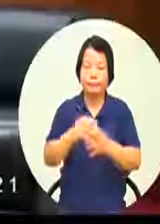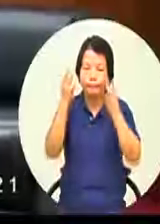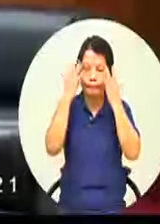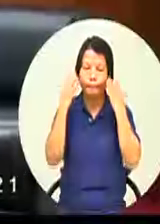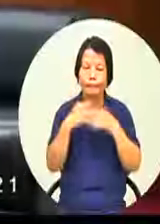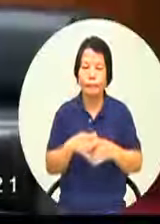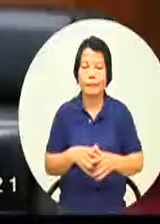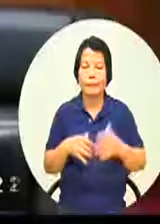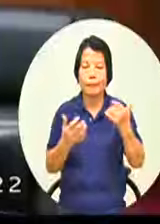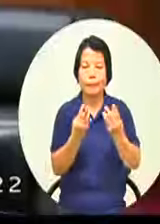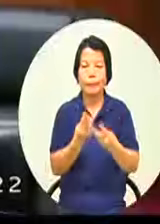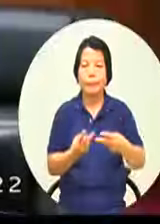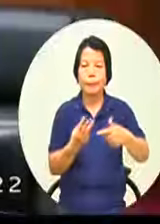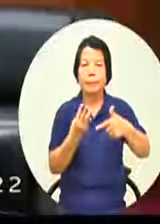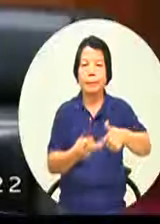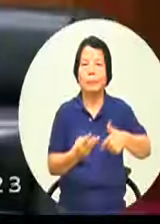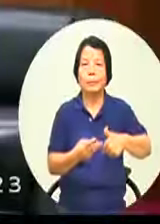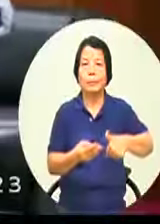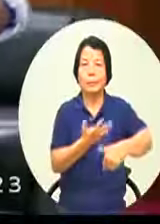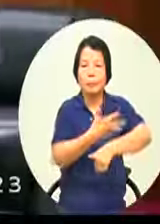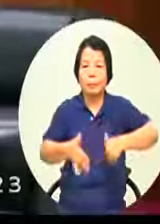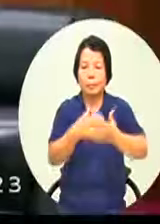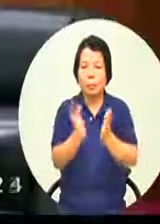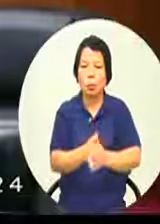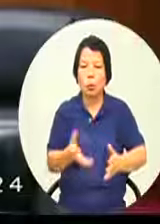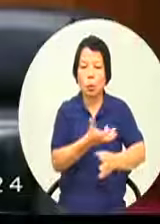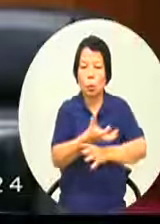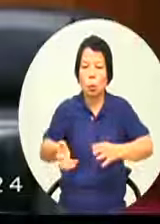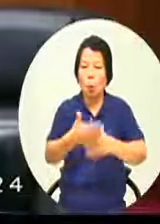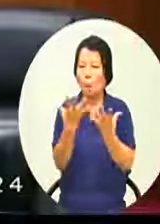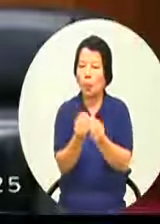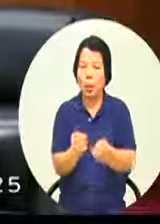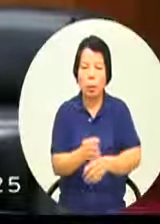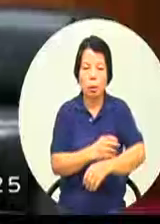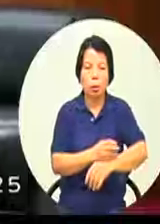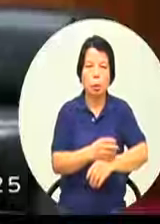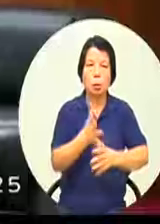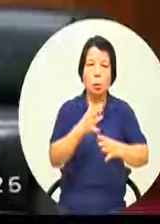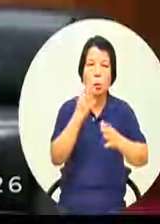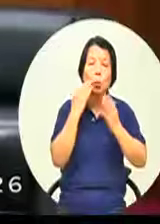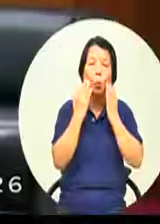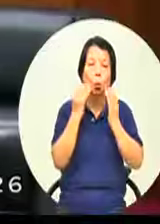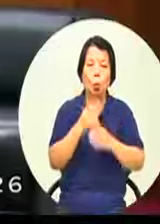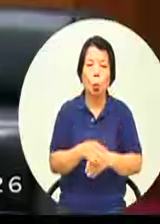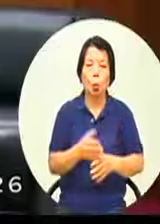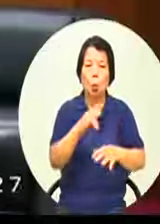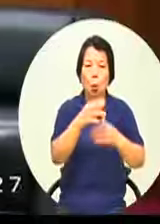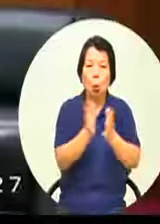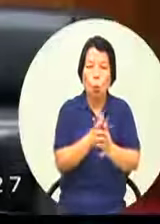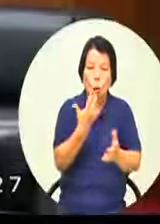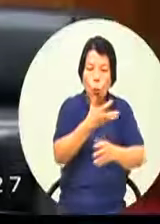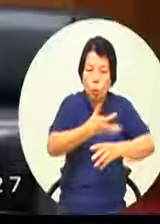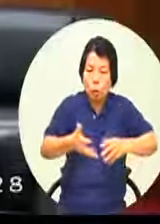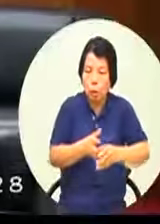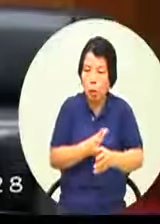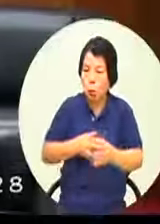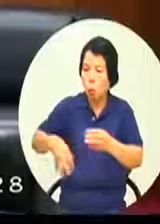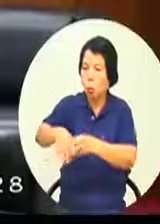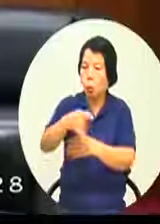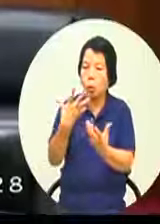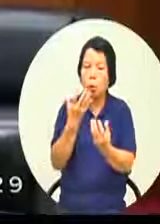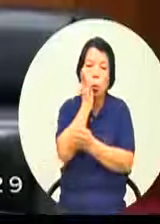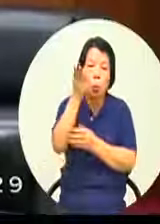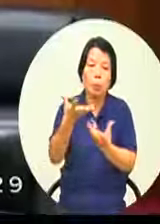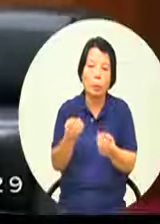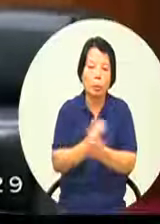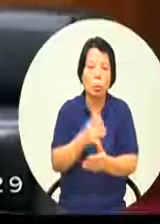没有办法把这个土方带走的时候，就经过部落会把部落全部都冲毁哈。所以这个必须要做这样的